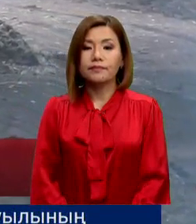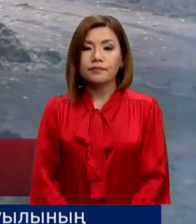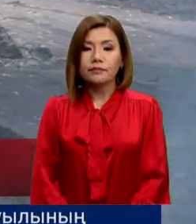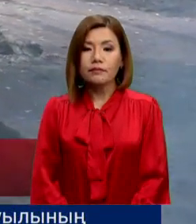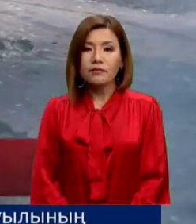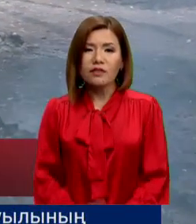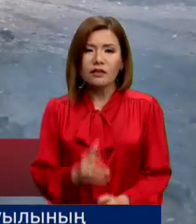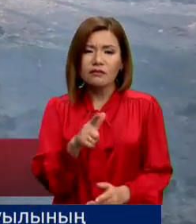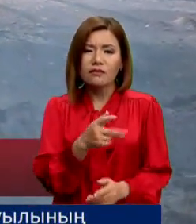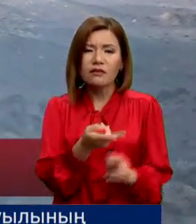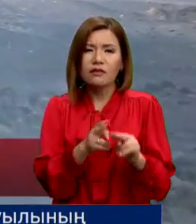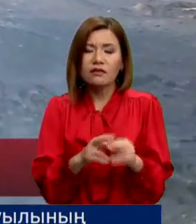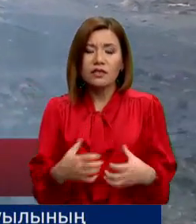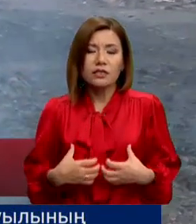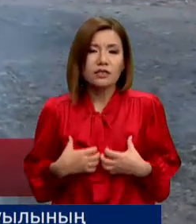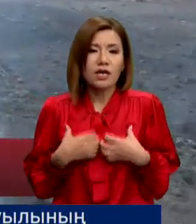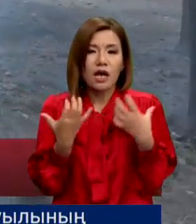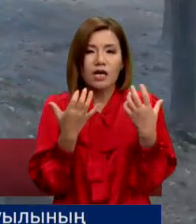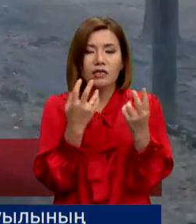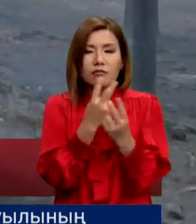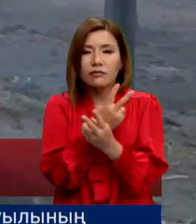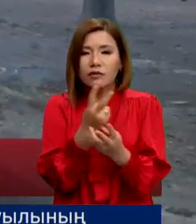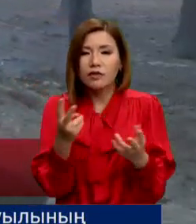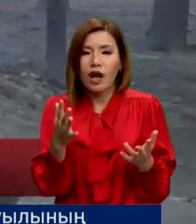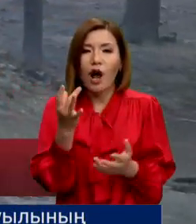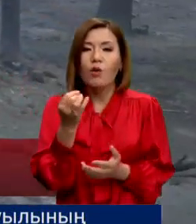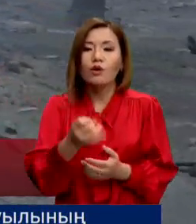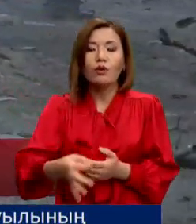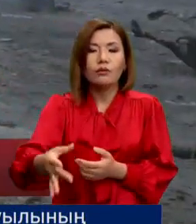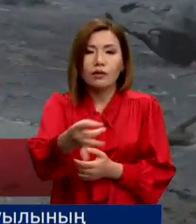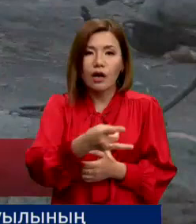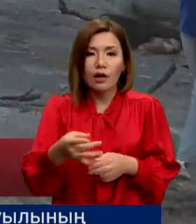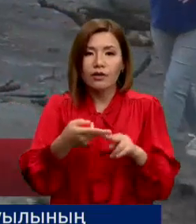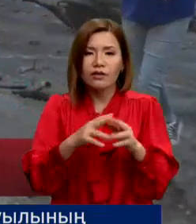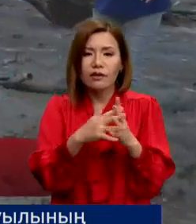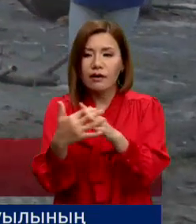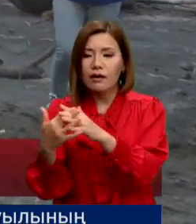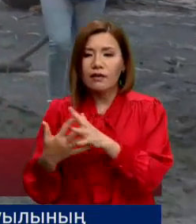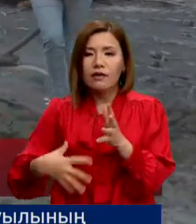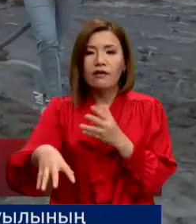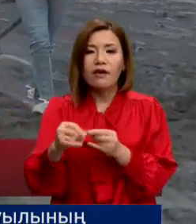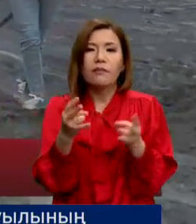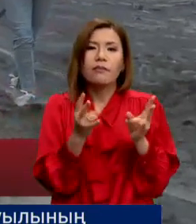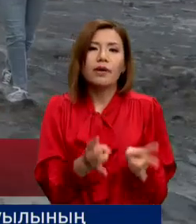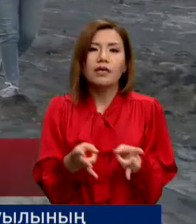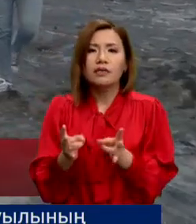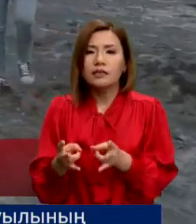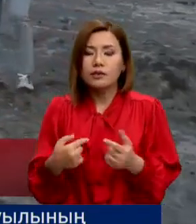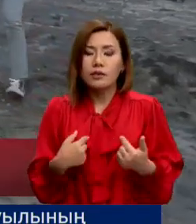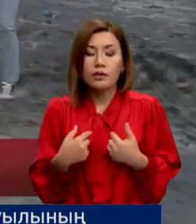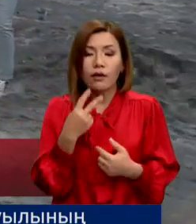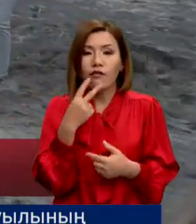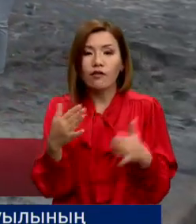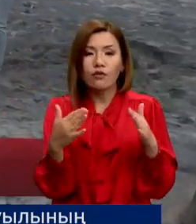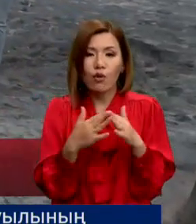Вот такая страшная картина сегодня повсеместно в Ауликольском районе, в тех селах, которые пострадали. За моей спиной